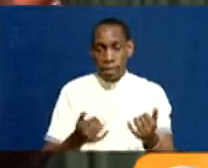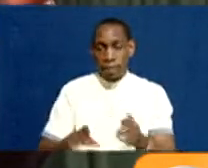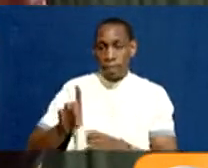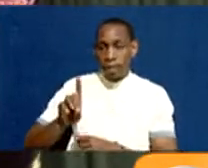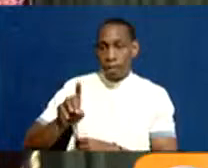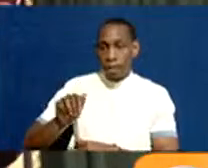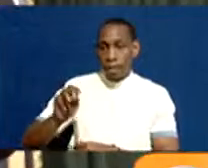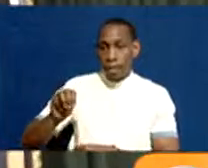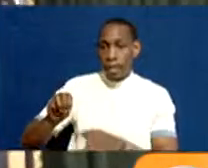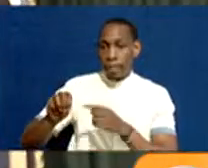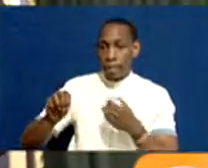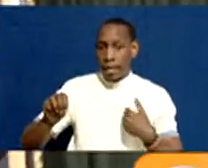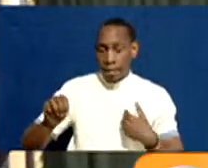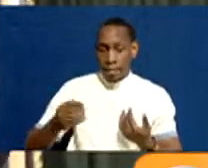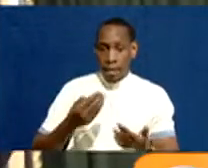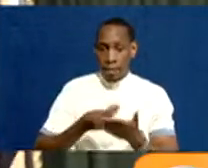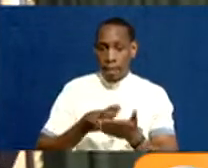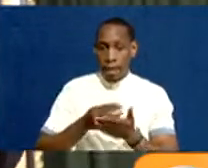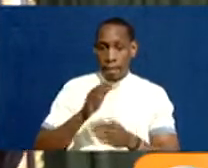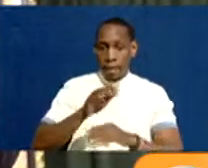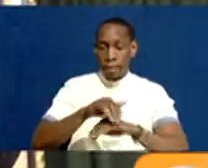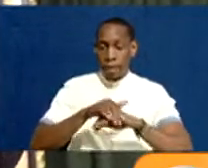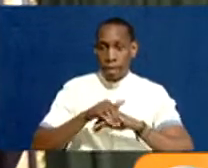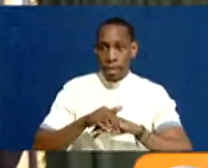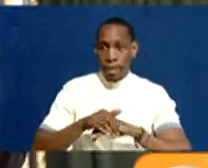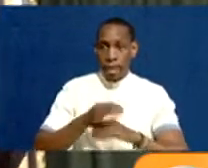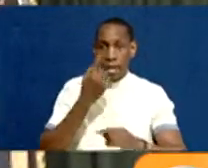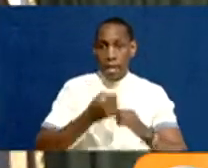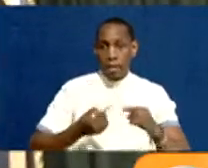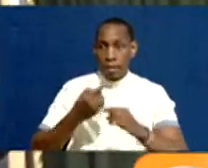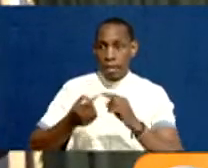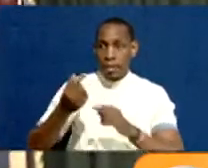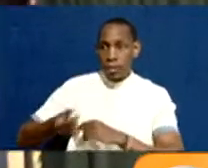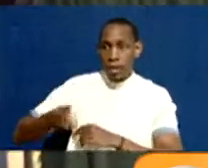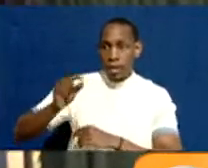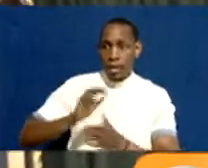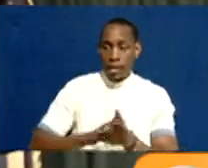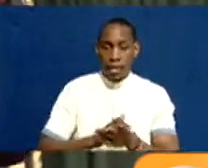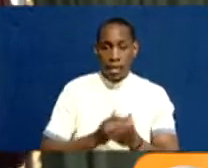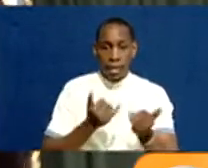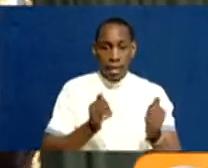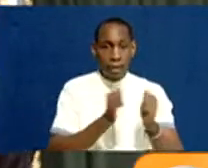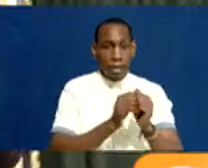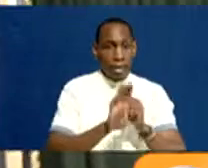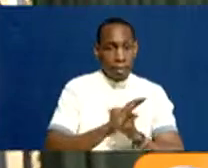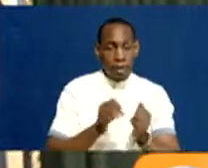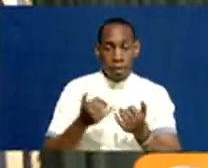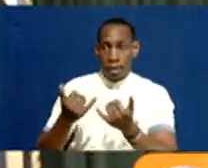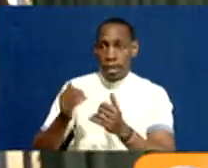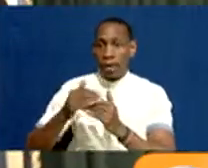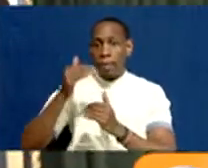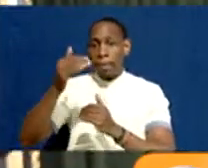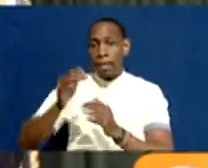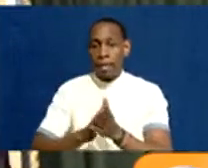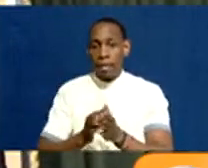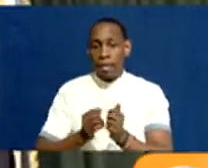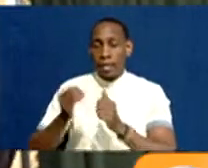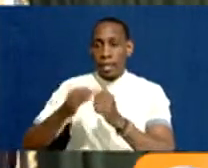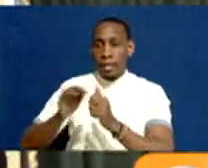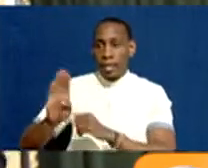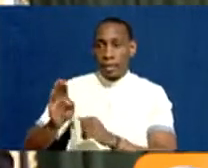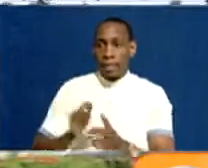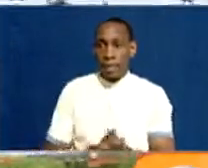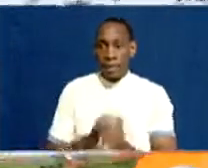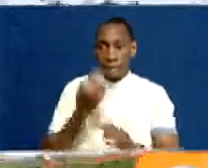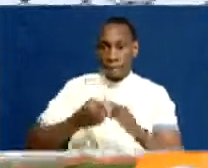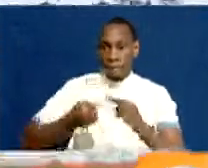damu, sasa pesa mtakayokuwa mnapata kwa mwaka itaongezeka kutoka bilioni 10 mpaka bilioni 18 every